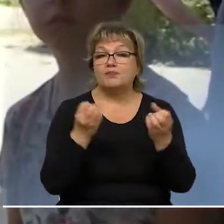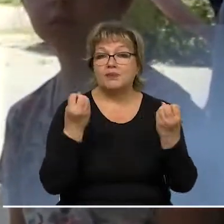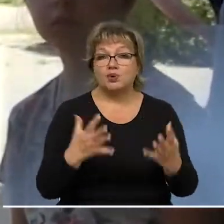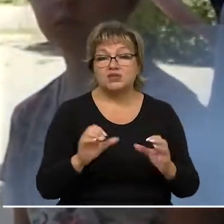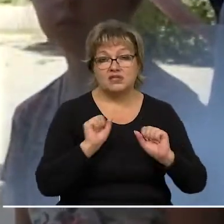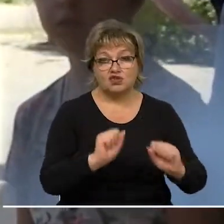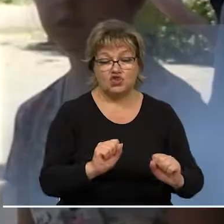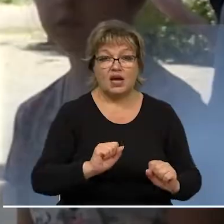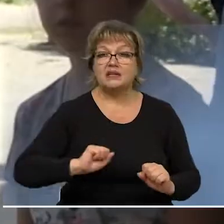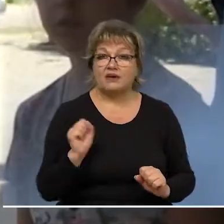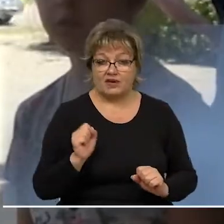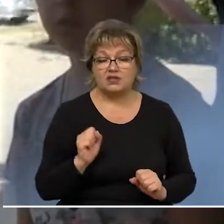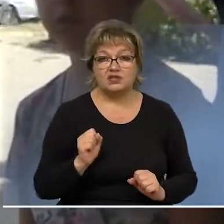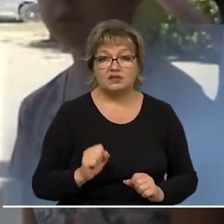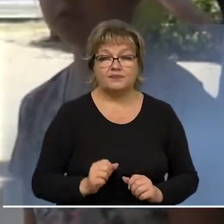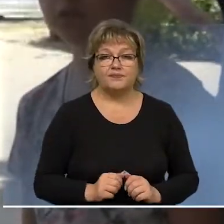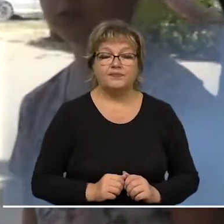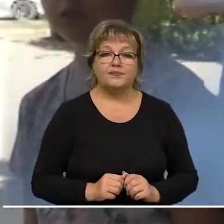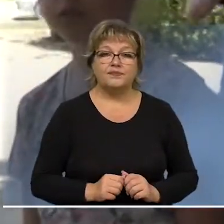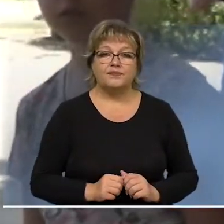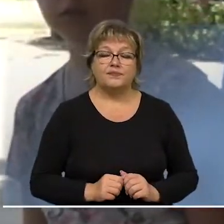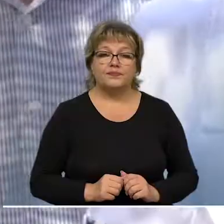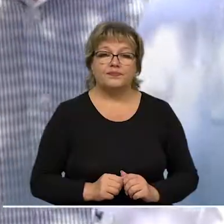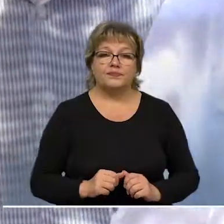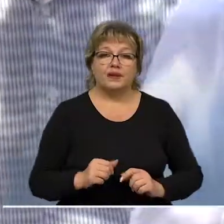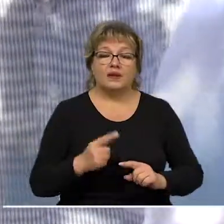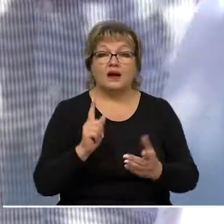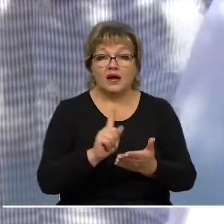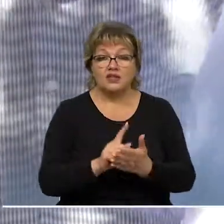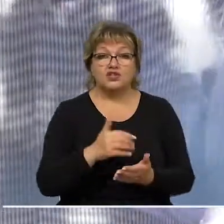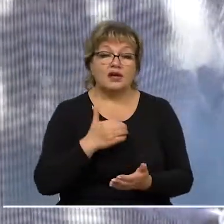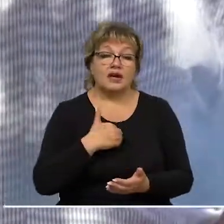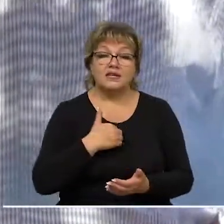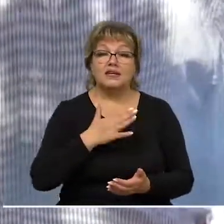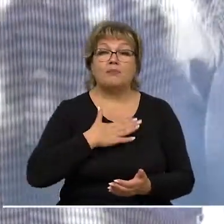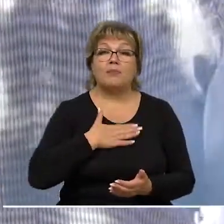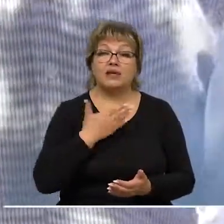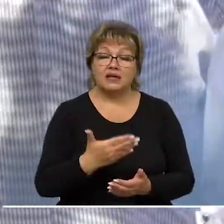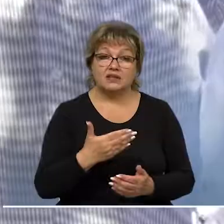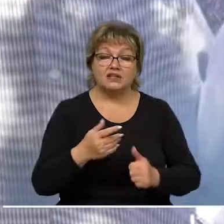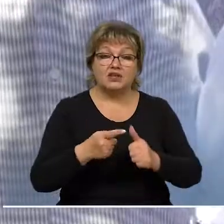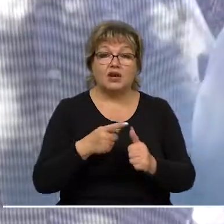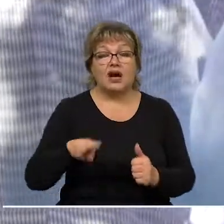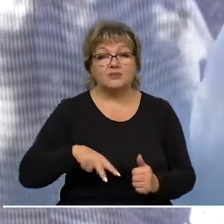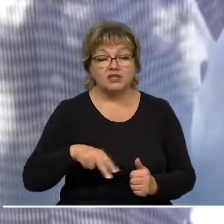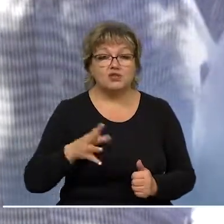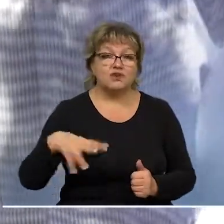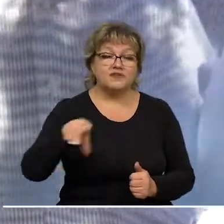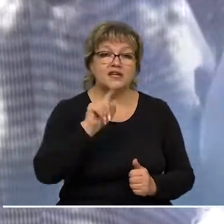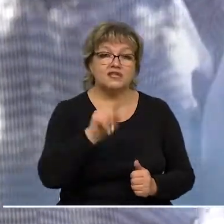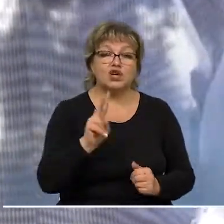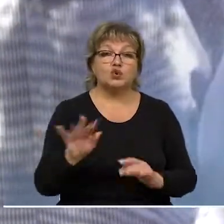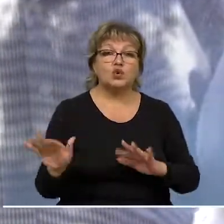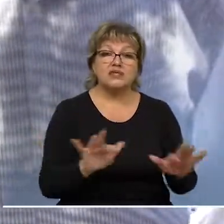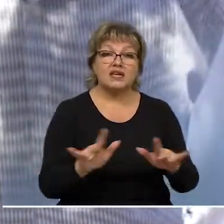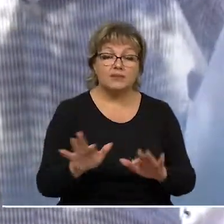она погибла мне не просто так защищая товарищи спица рут сушка объехать не хотела поблагодарить администрацию